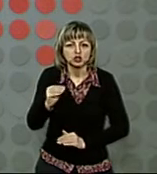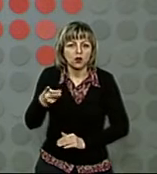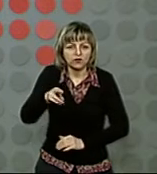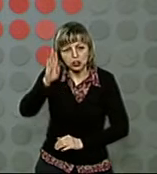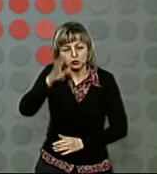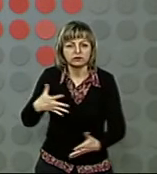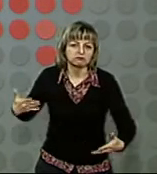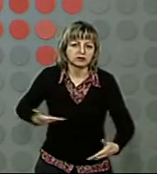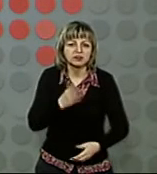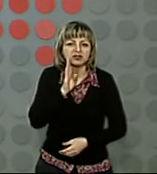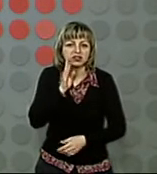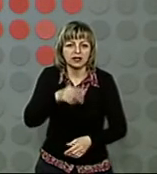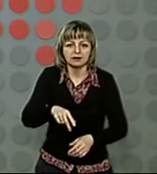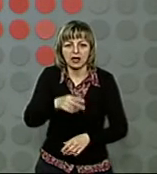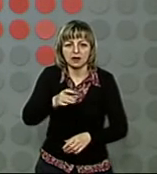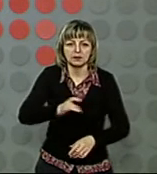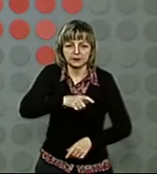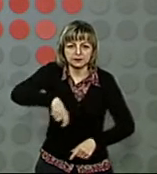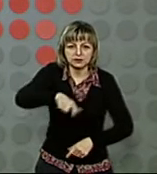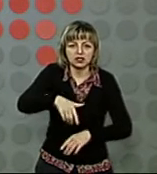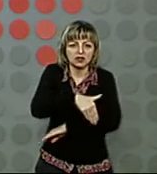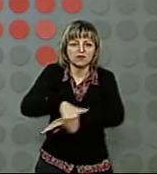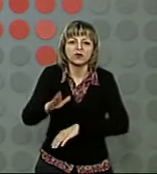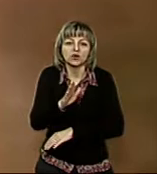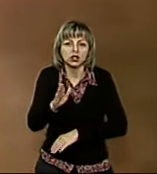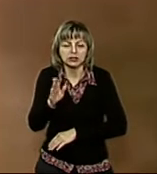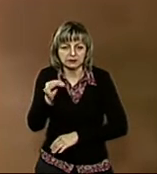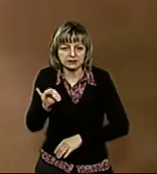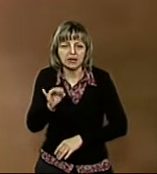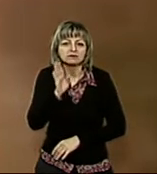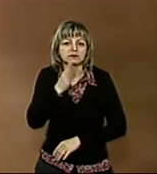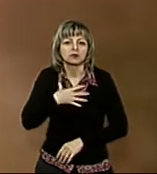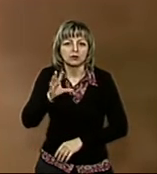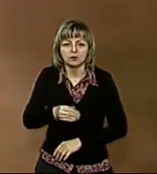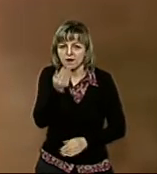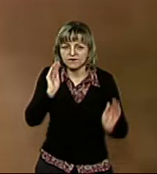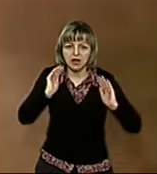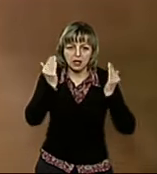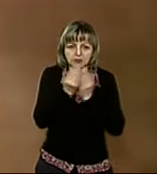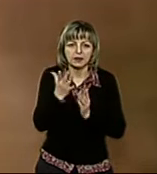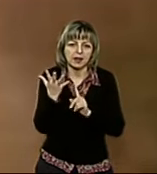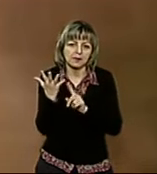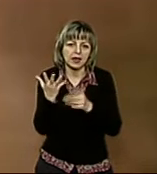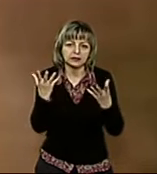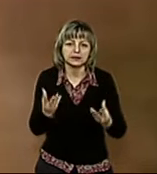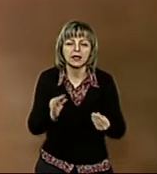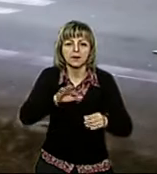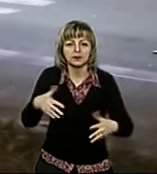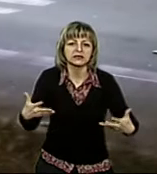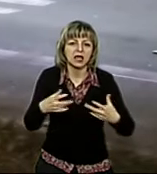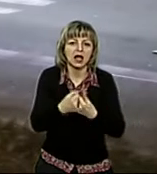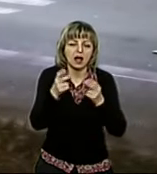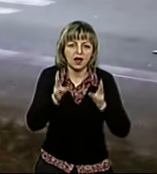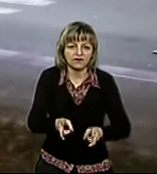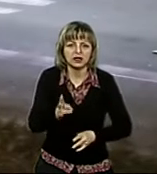жовтня чоловік збив дівчинку на пішохідному переході на вулиці Володимирській. Соломія померла у реанімації на 5-й день після аварії.